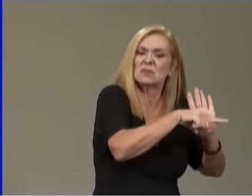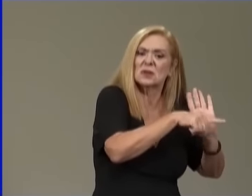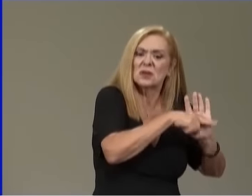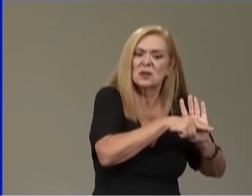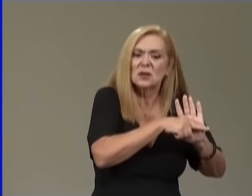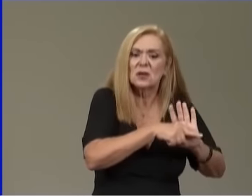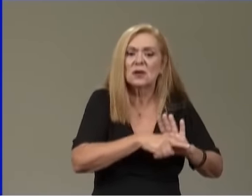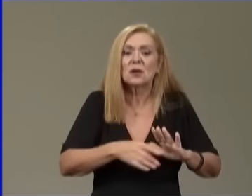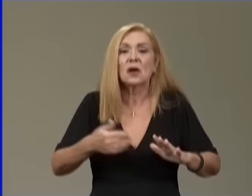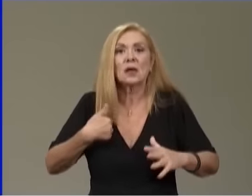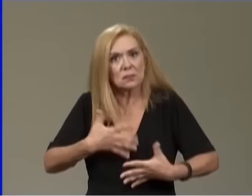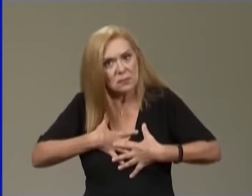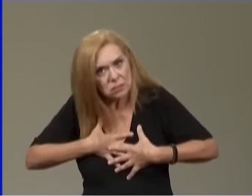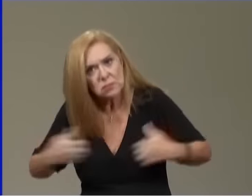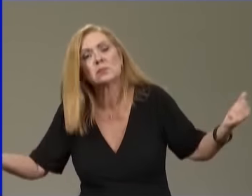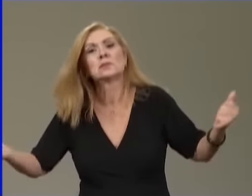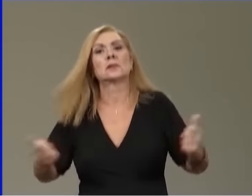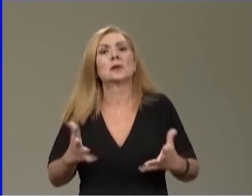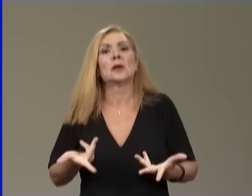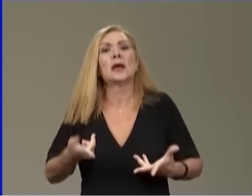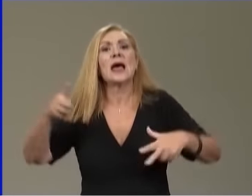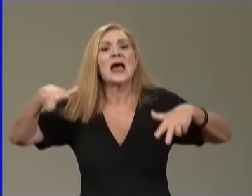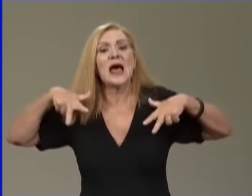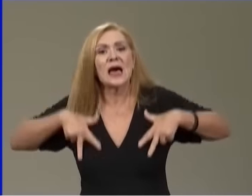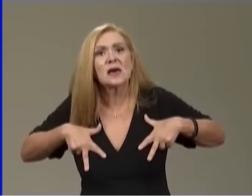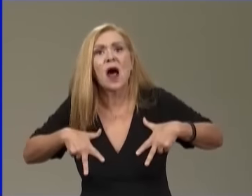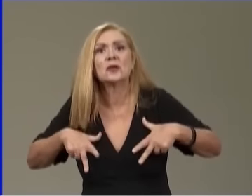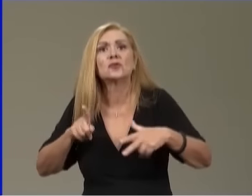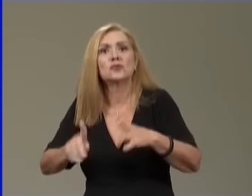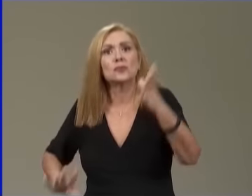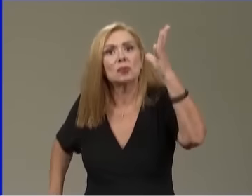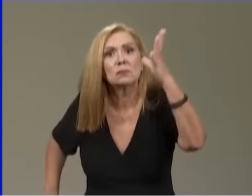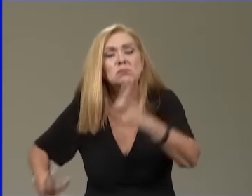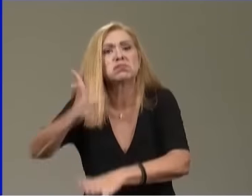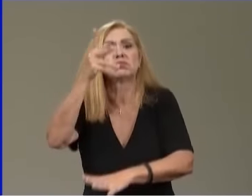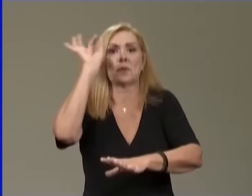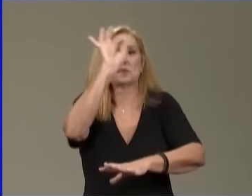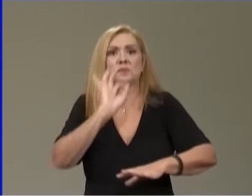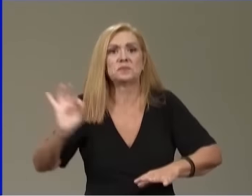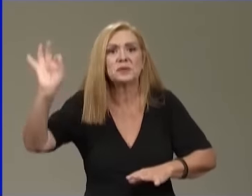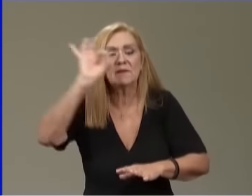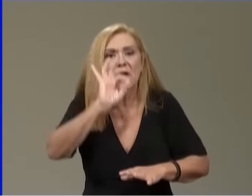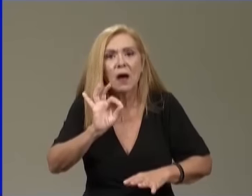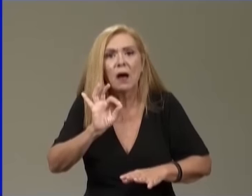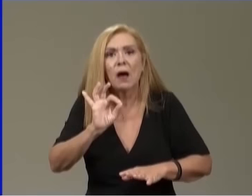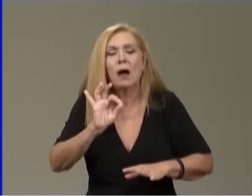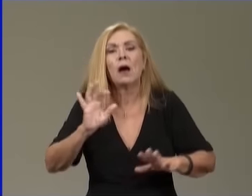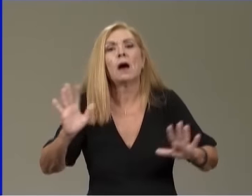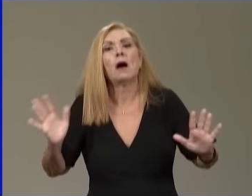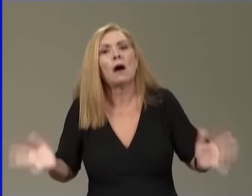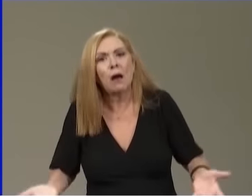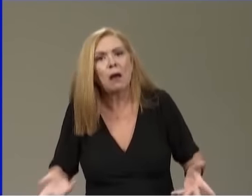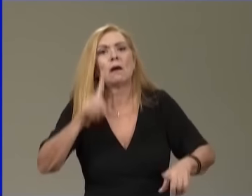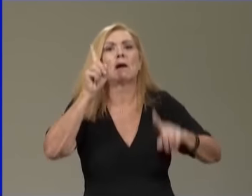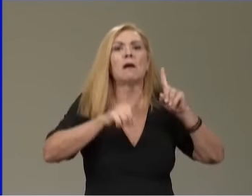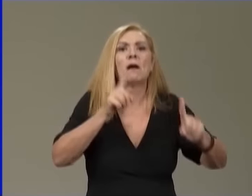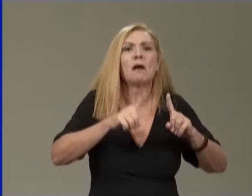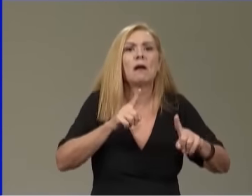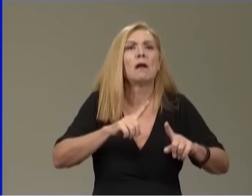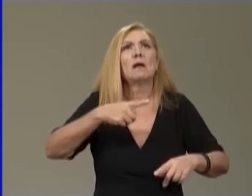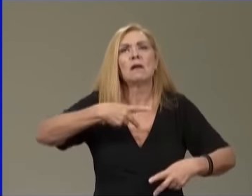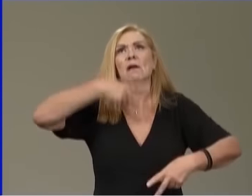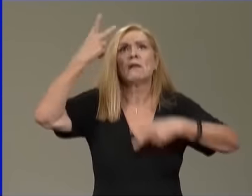αγανακτώ όταν ένα κράτος το οποίο έχει κάνει άλματα ψηφιακά προδίδεται από ανευθυνότητες που